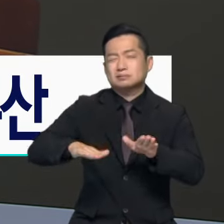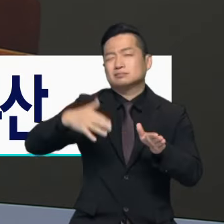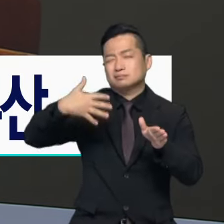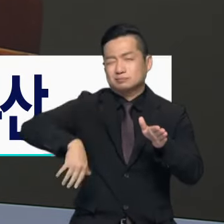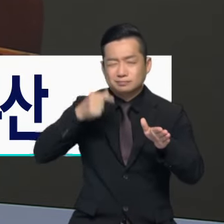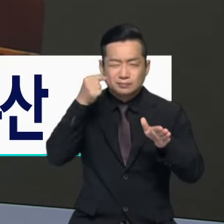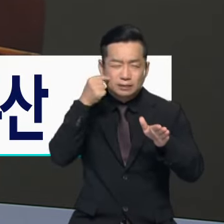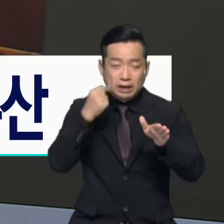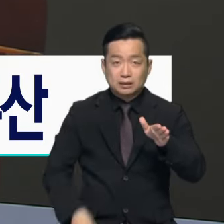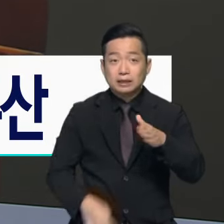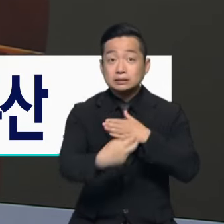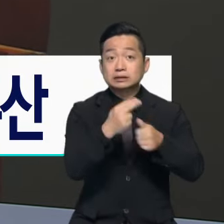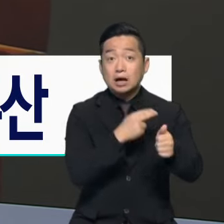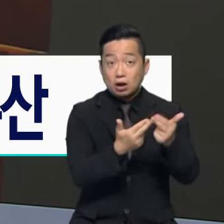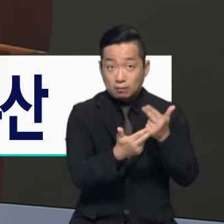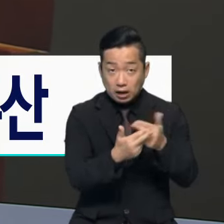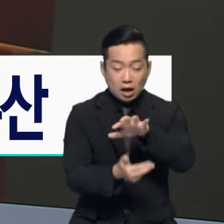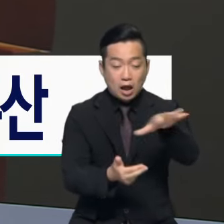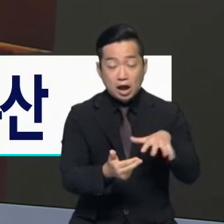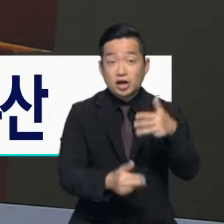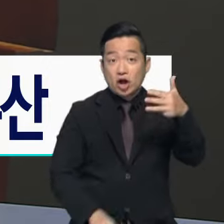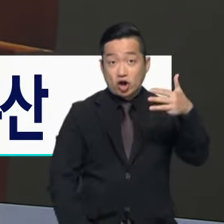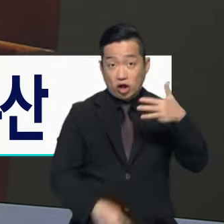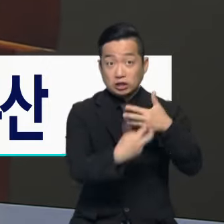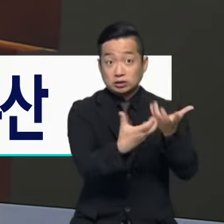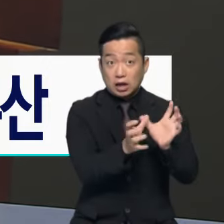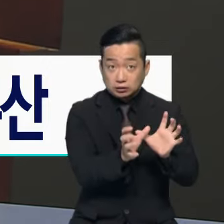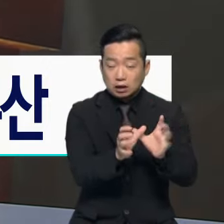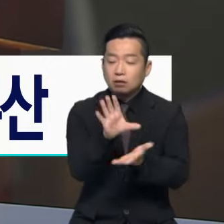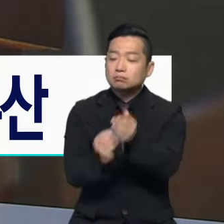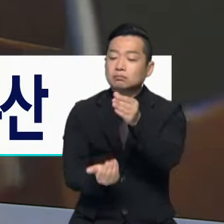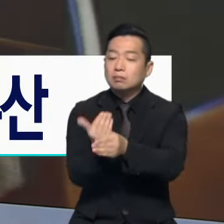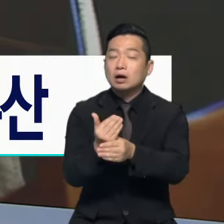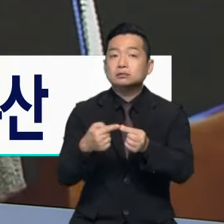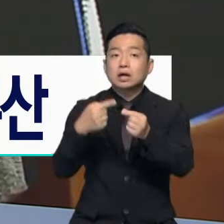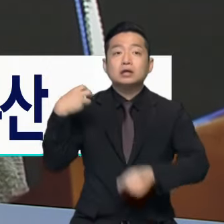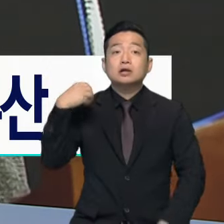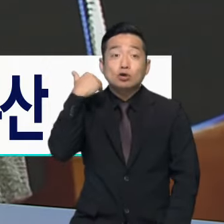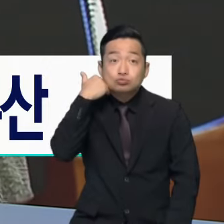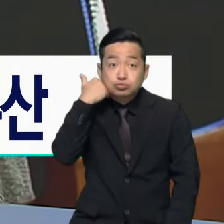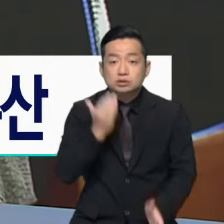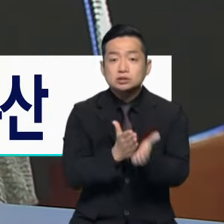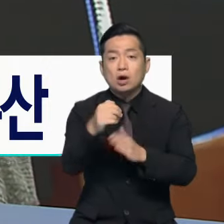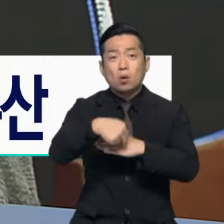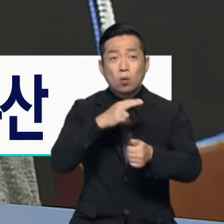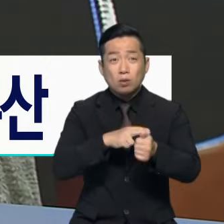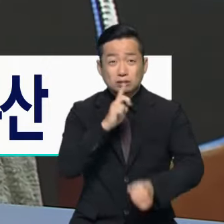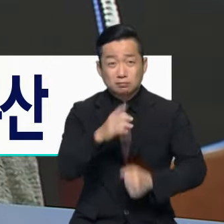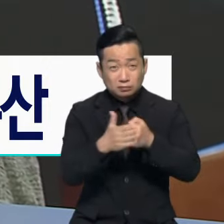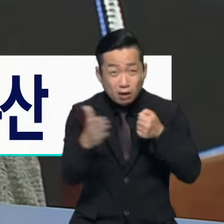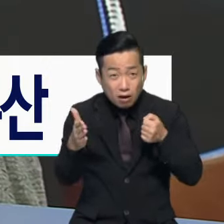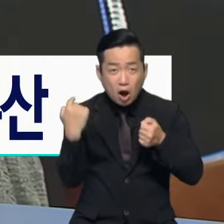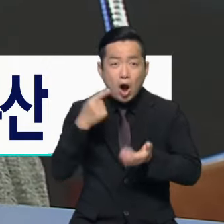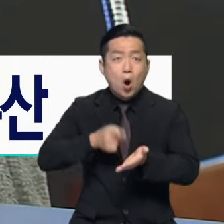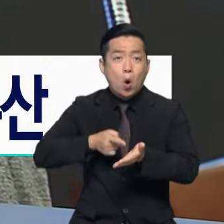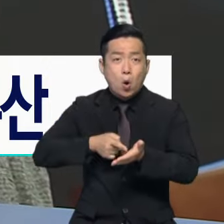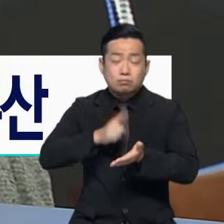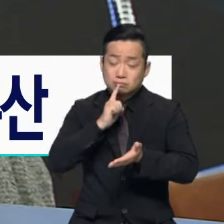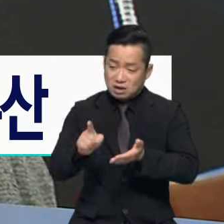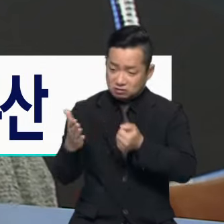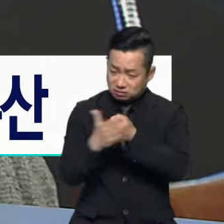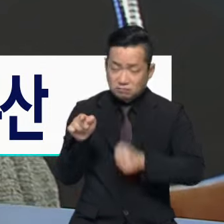못했습니다. 의사협회를 비롯한 8개 의료단체는 의료대란의 첫 번째 책임이 전공의에 있다는 어제 총리의 발언을